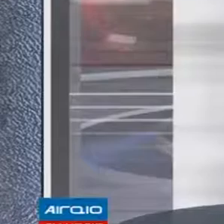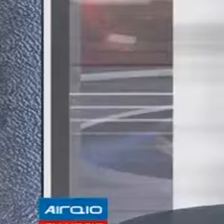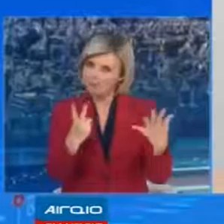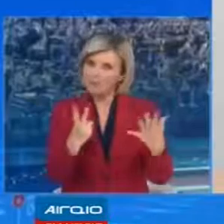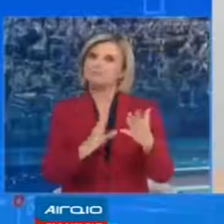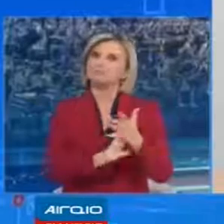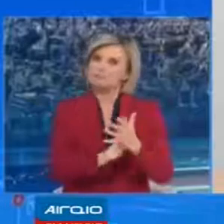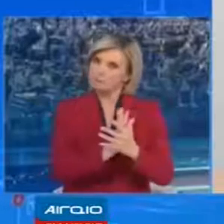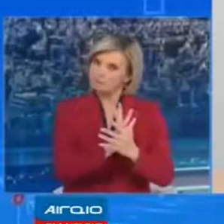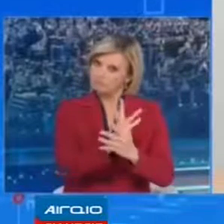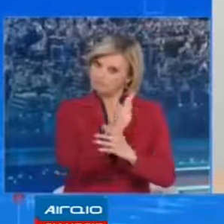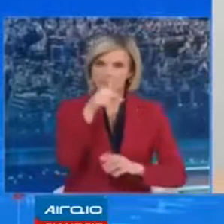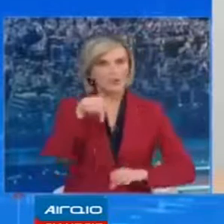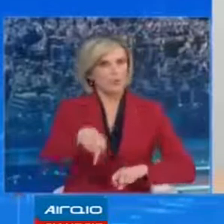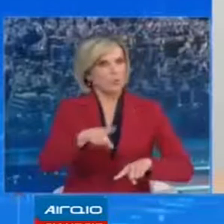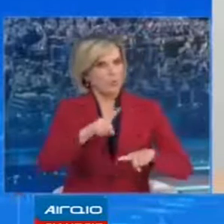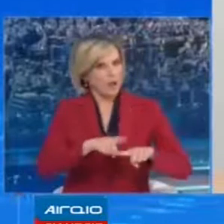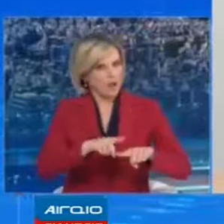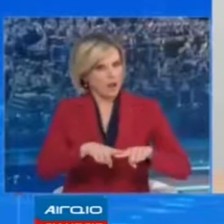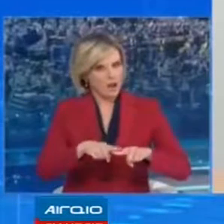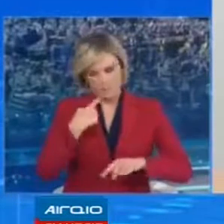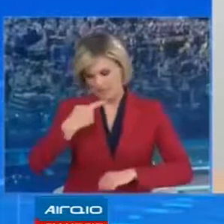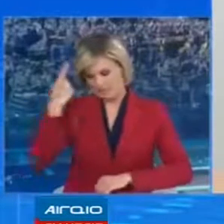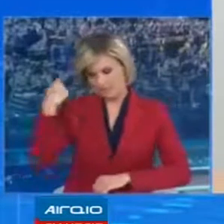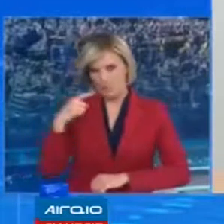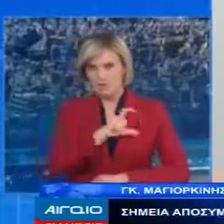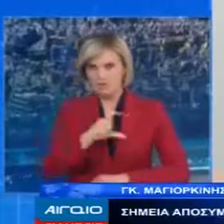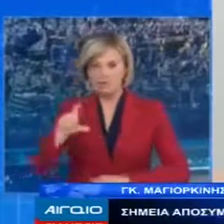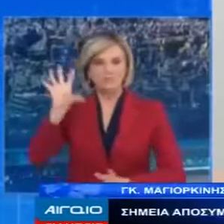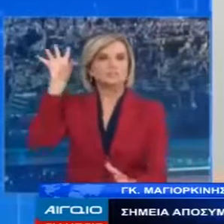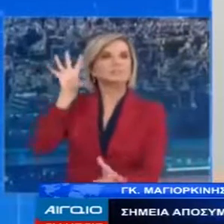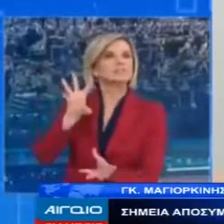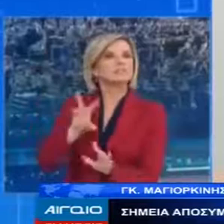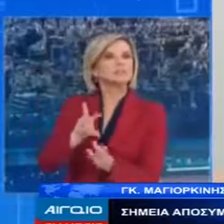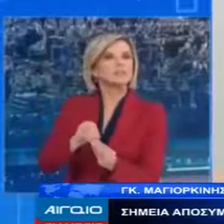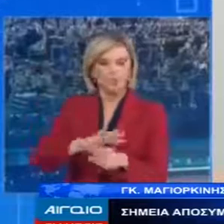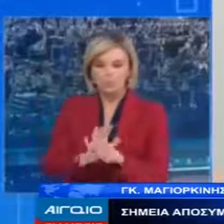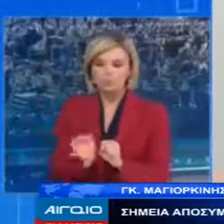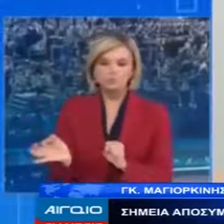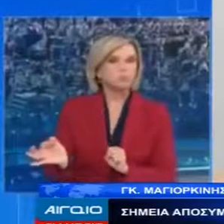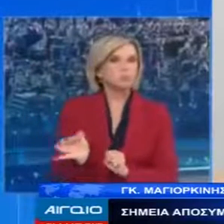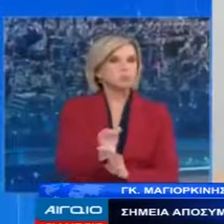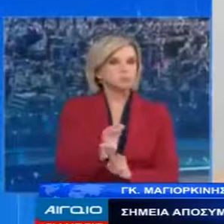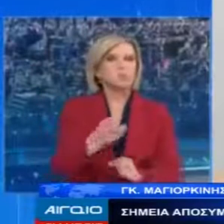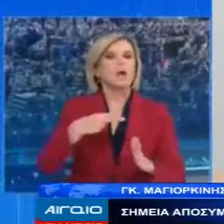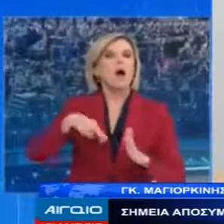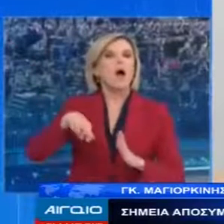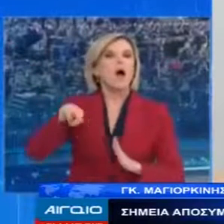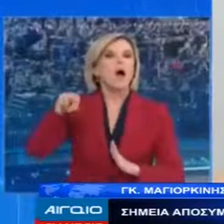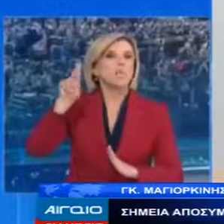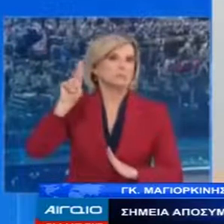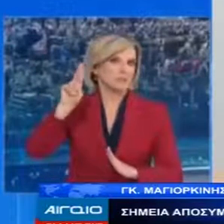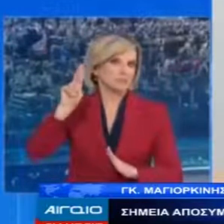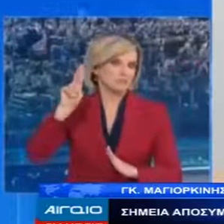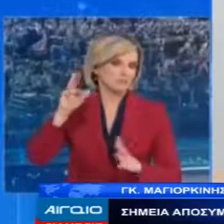πανδημία. Με βάση τα στοιχεία που δημοσιεύει ο ΟΔΗ την τελευταία εβδομάδα, ο συνολικός αριθμός των διαγνώσεων στην επικράτεια έδειξε αύξηση σε σχέση με την